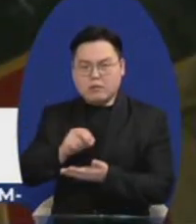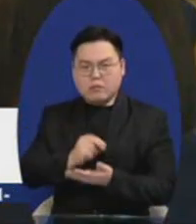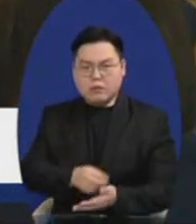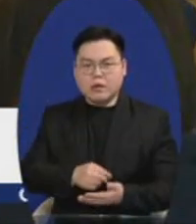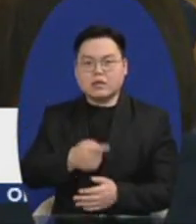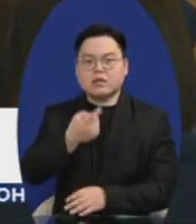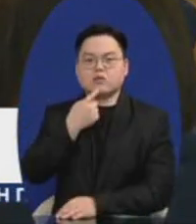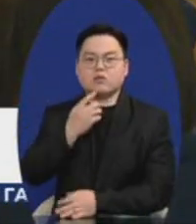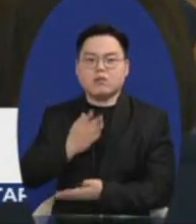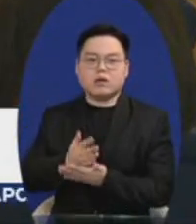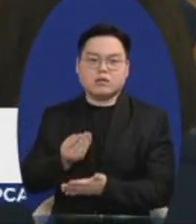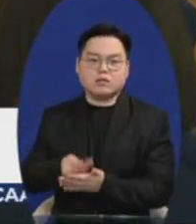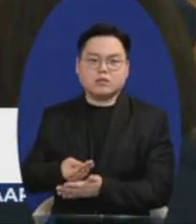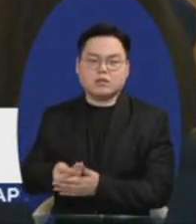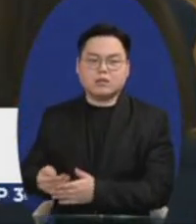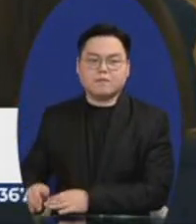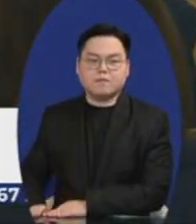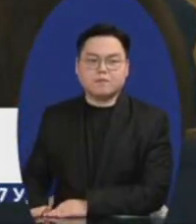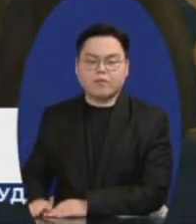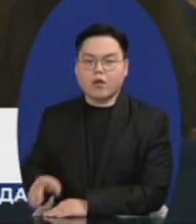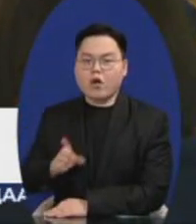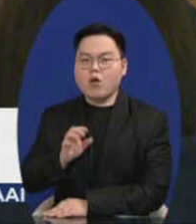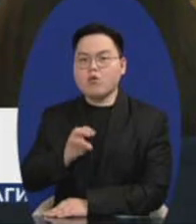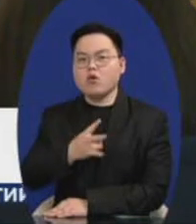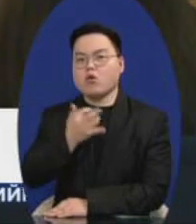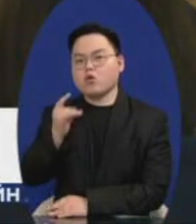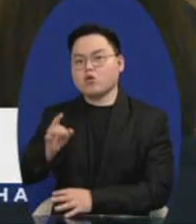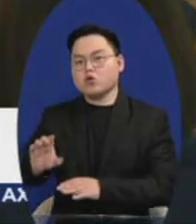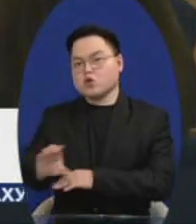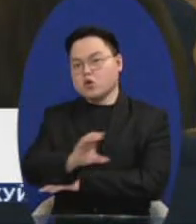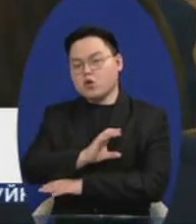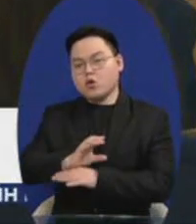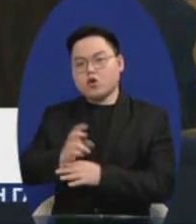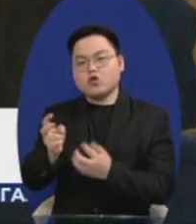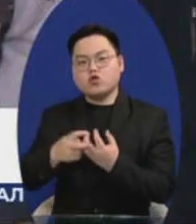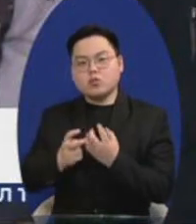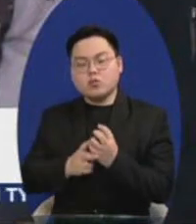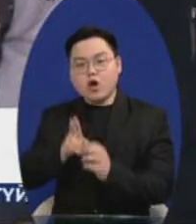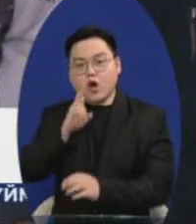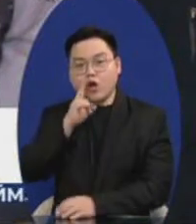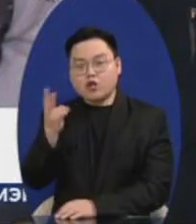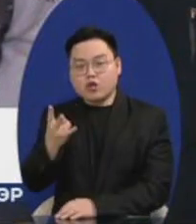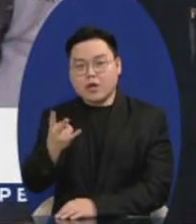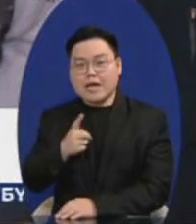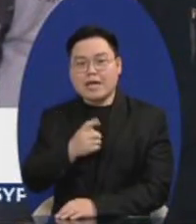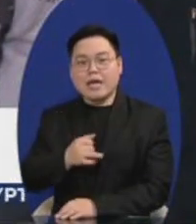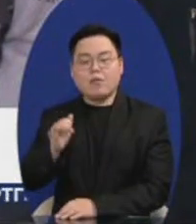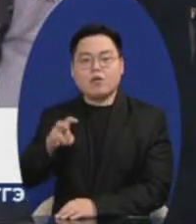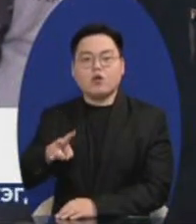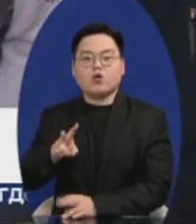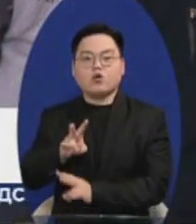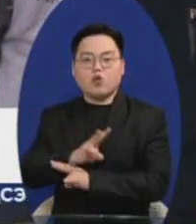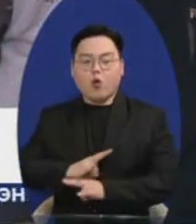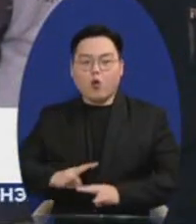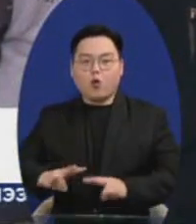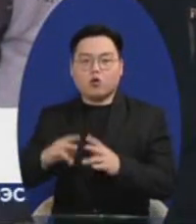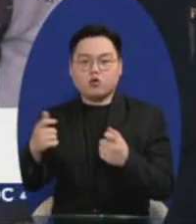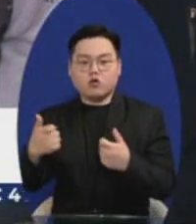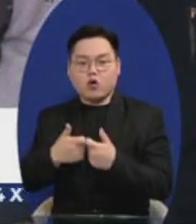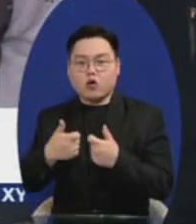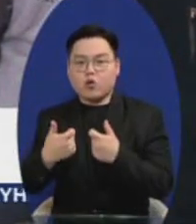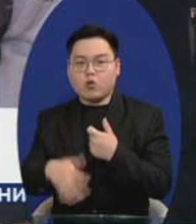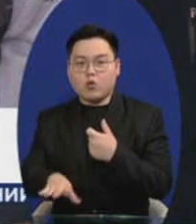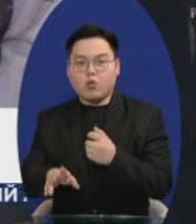магадгүй. За Борнуур сумын иргэдийн зүгээс төмс хүнсний ногооны хиймэл нуурын далан сэтэрж тохируулах хийх боломжгүй болсон